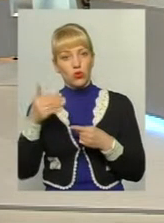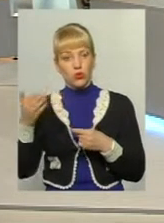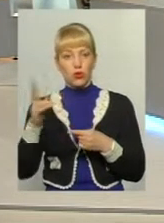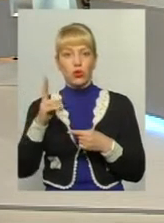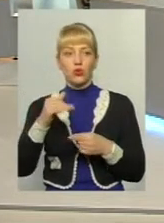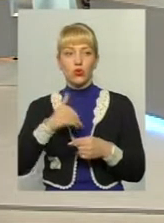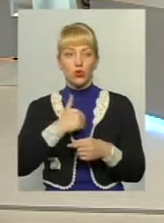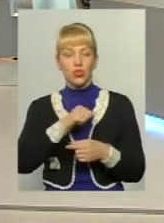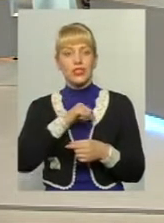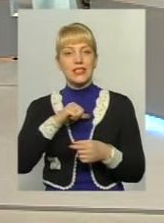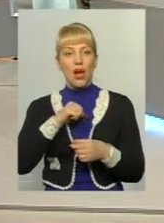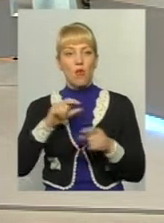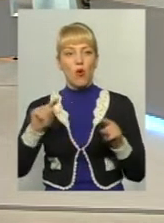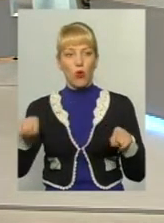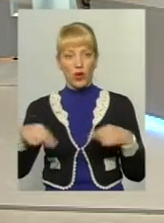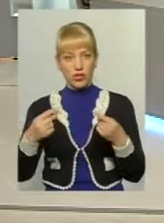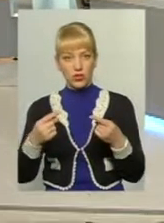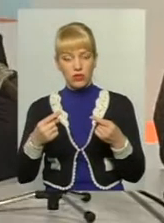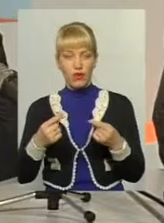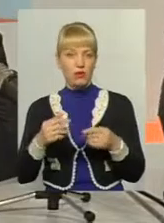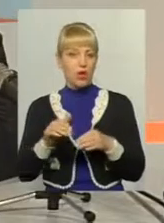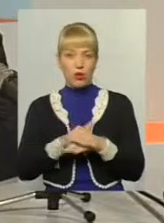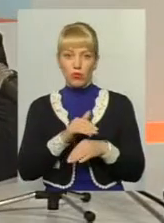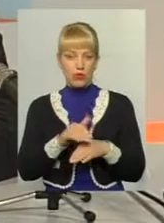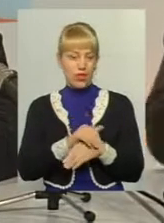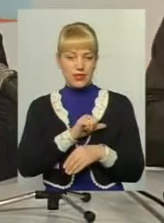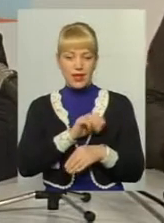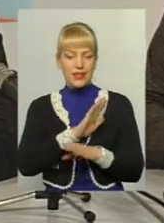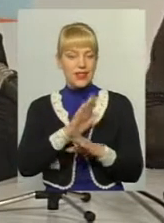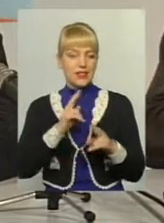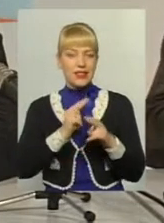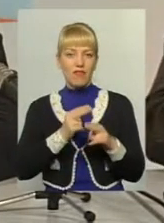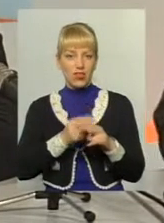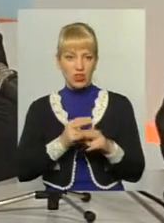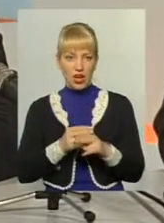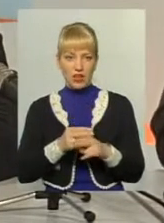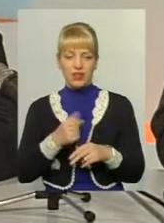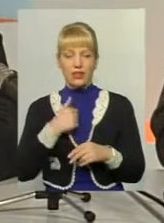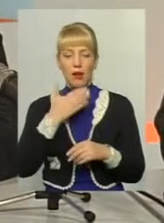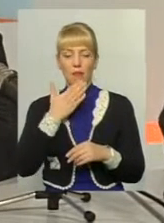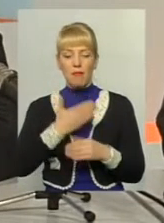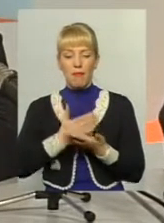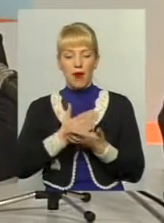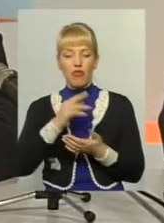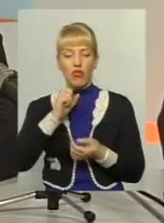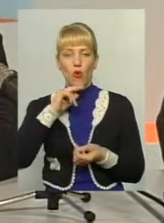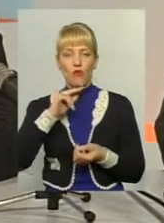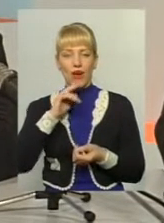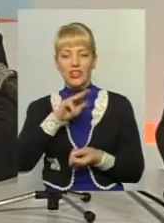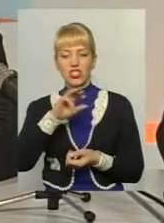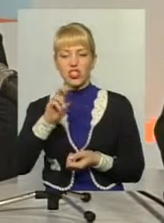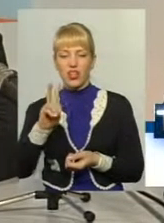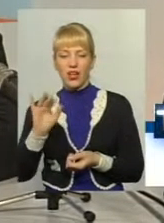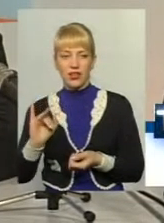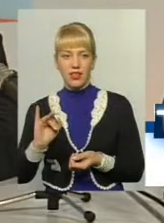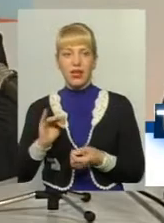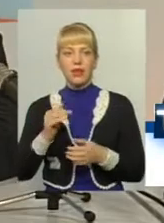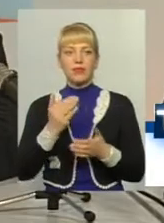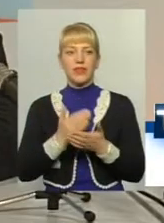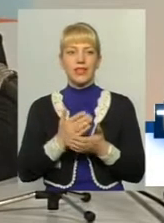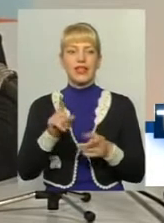через те, що мали якийсь вплив, мали якісь зв'язки там і якимось чином повпливали і зробили. Зробили капітальний ремонт